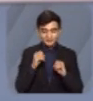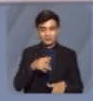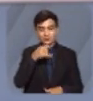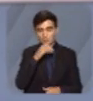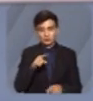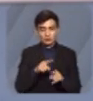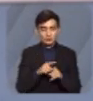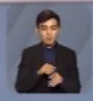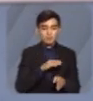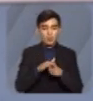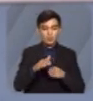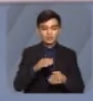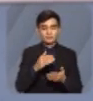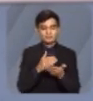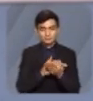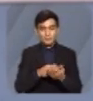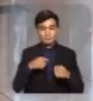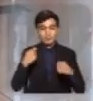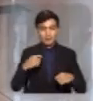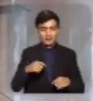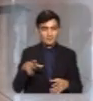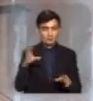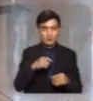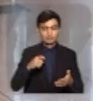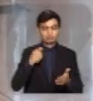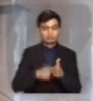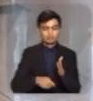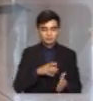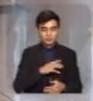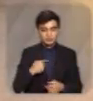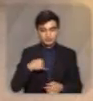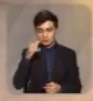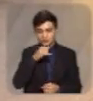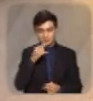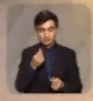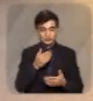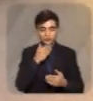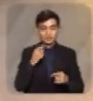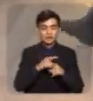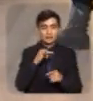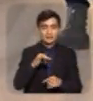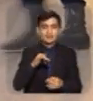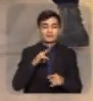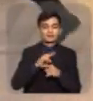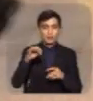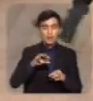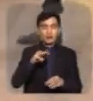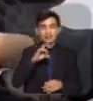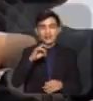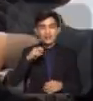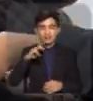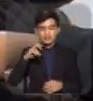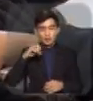система продаж, система вот, она заблокирована. Однако в Международной ассоциации воздушного транспорта сообщили, что